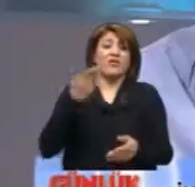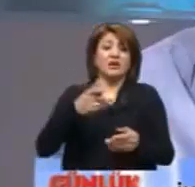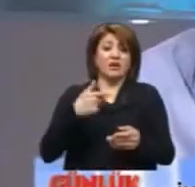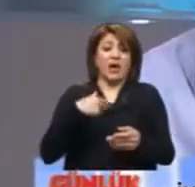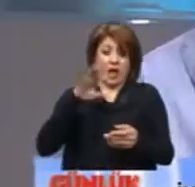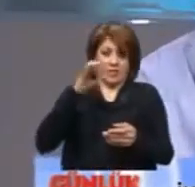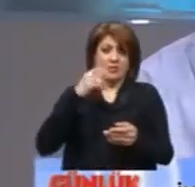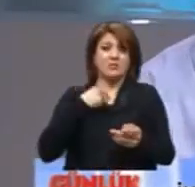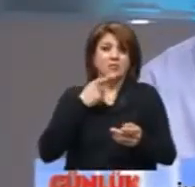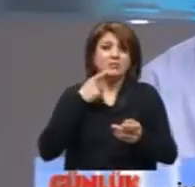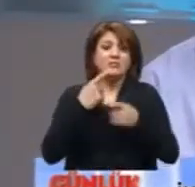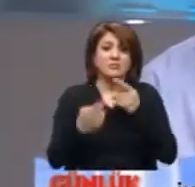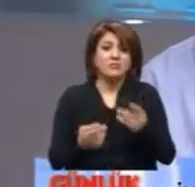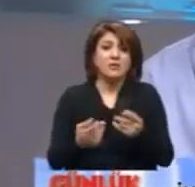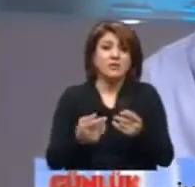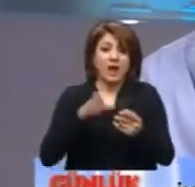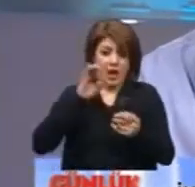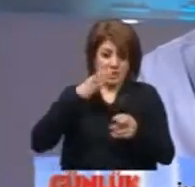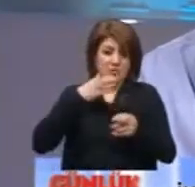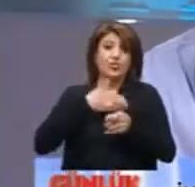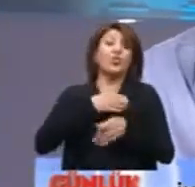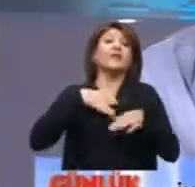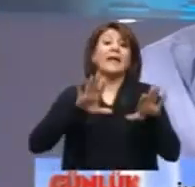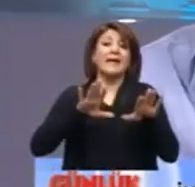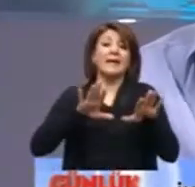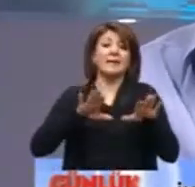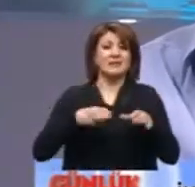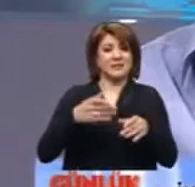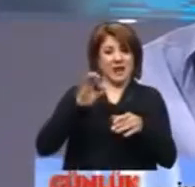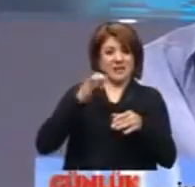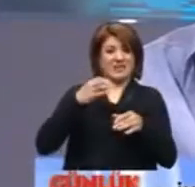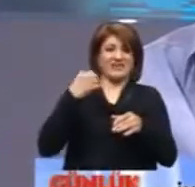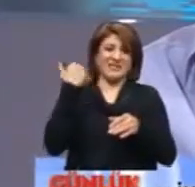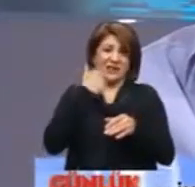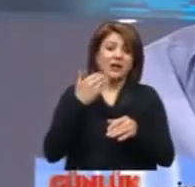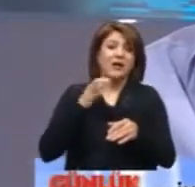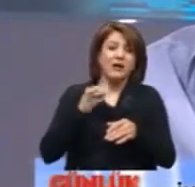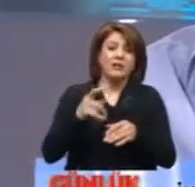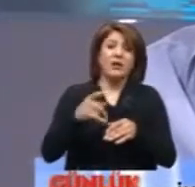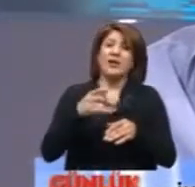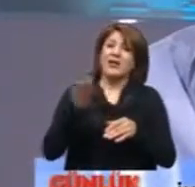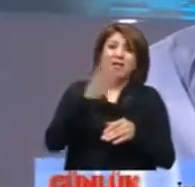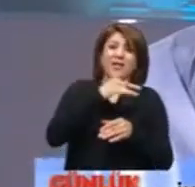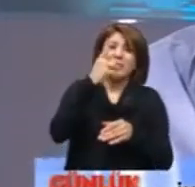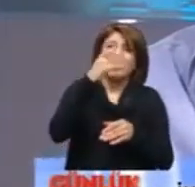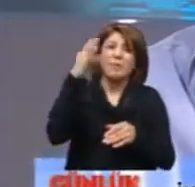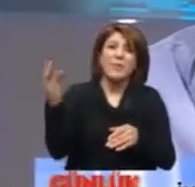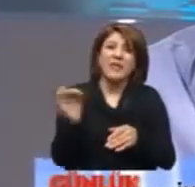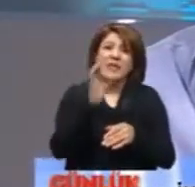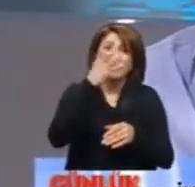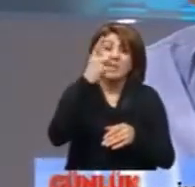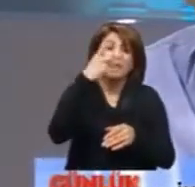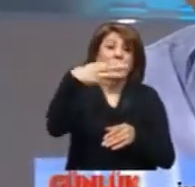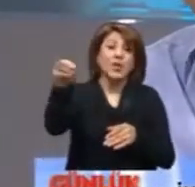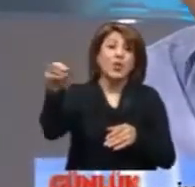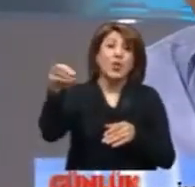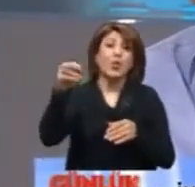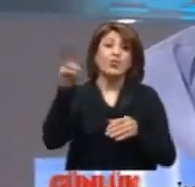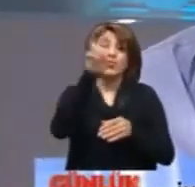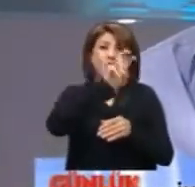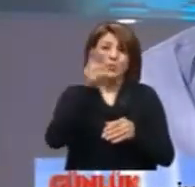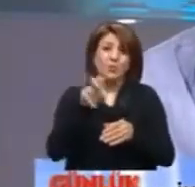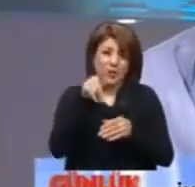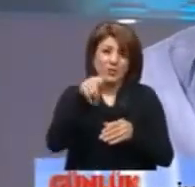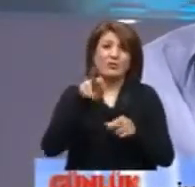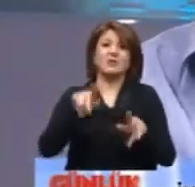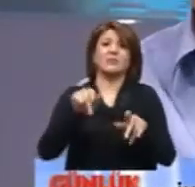altın dedik. Sahte altın mantıklı değil mi? Sahte para mantıklı. Hatta geçen hafta bir sahte 1 milyon dolarlık banknot vardı. O bile mantıklı. Şimdi bak, Çinliler